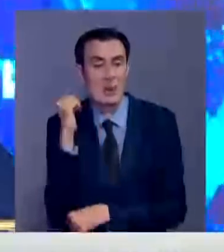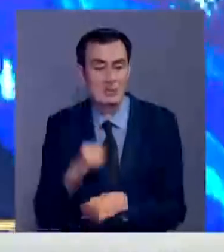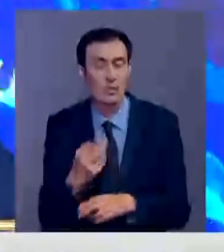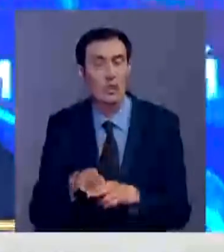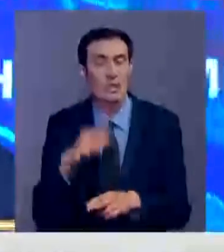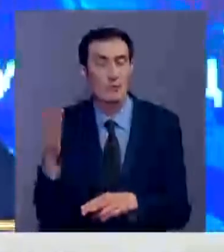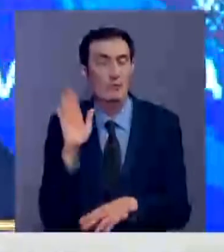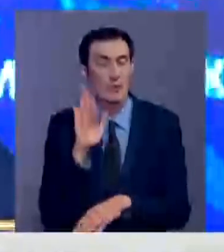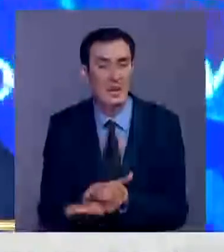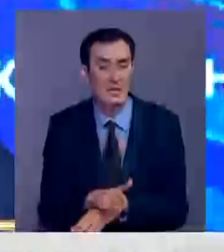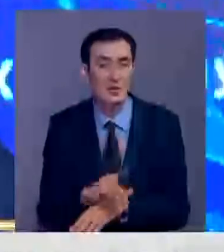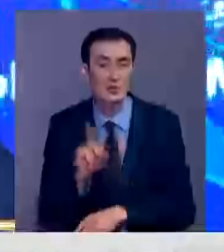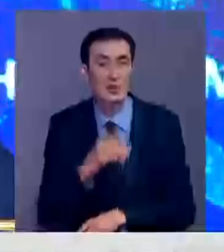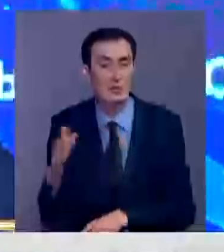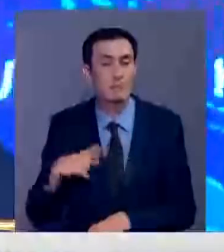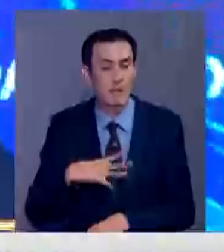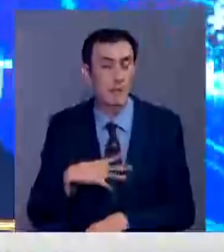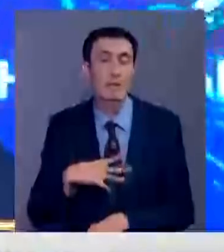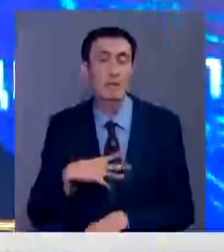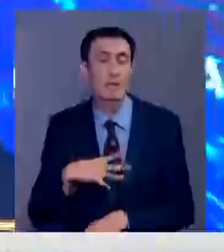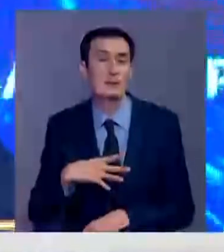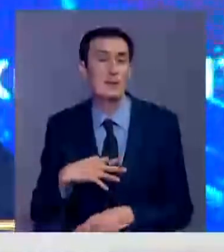приказы о том, что они были